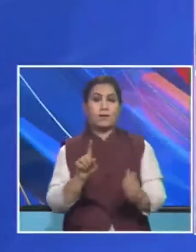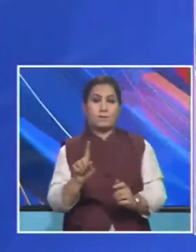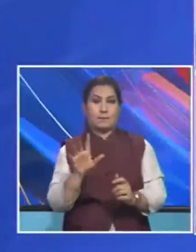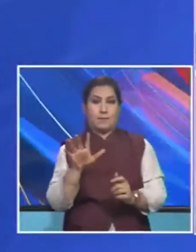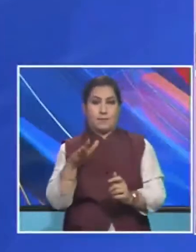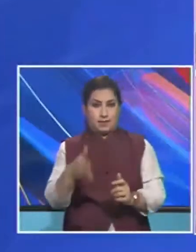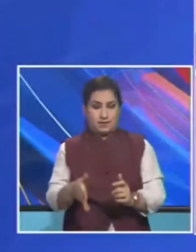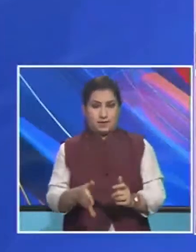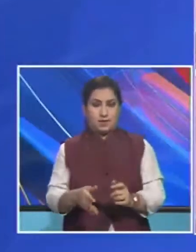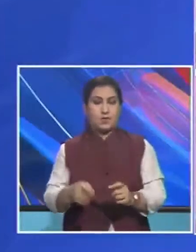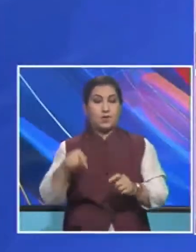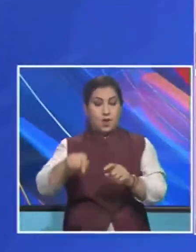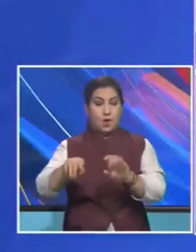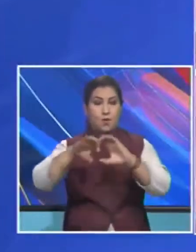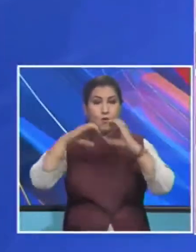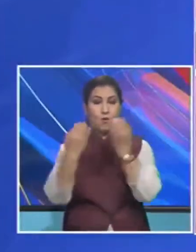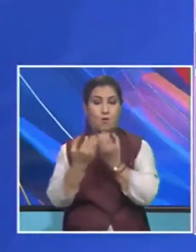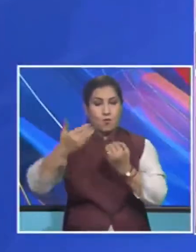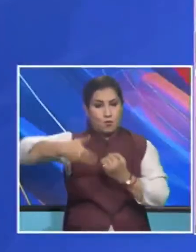Bhavan.